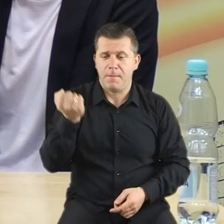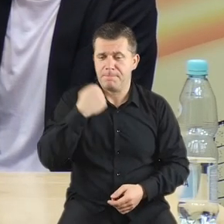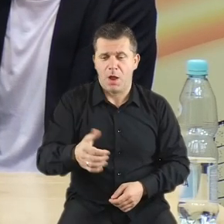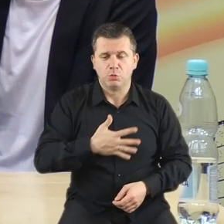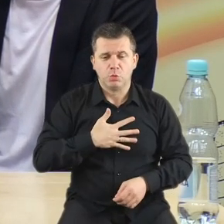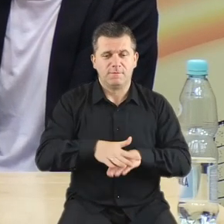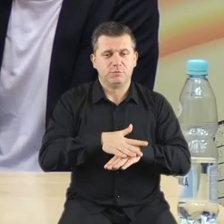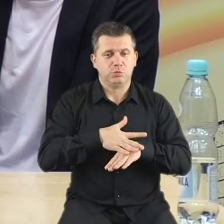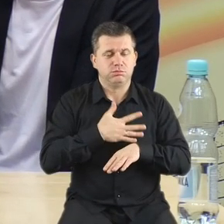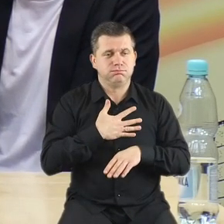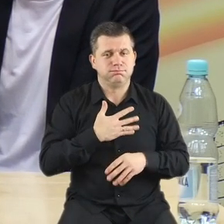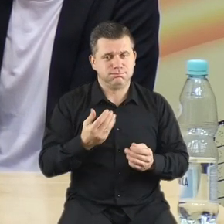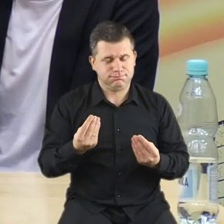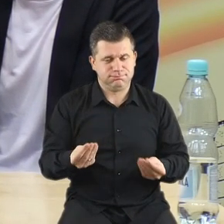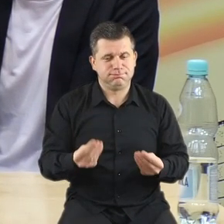Będzie